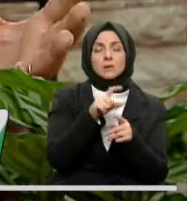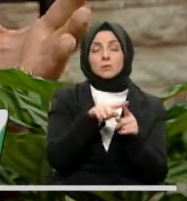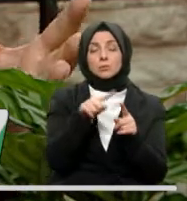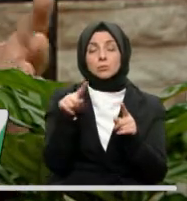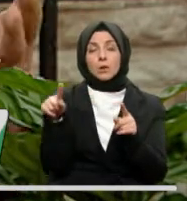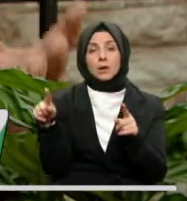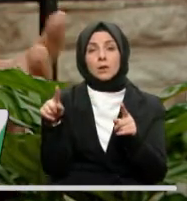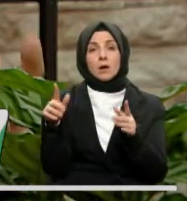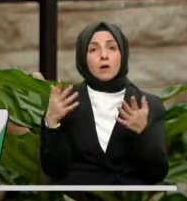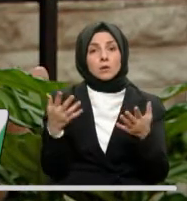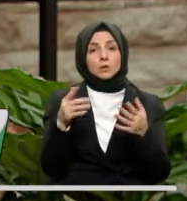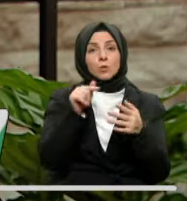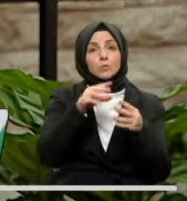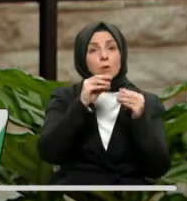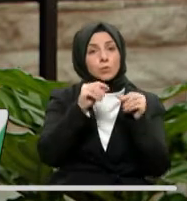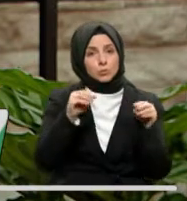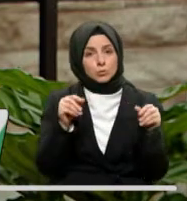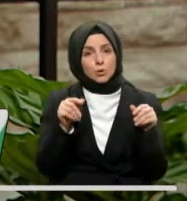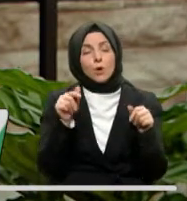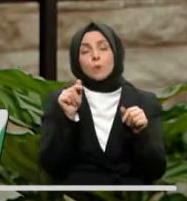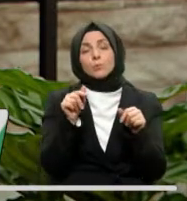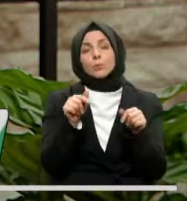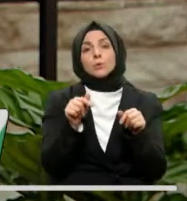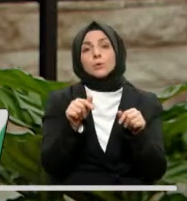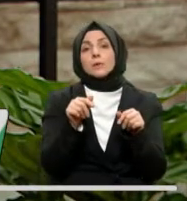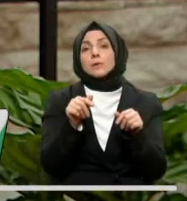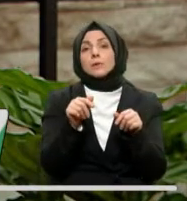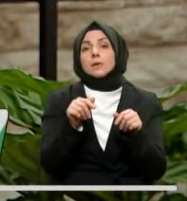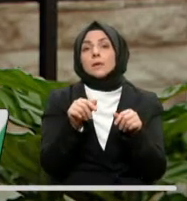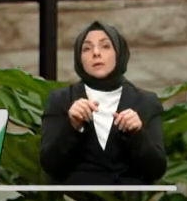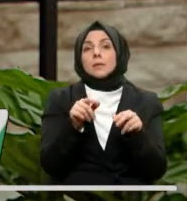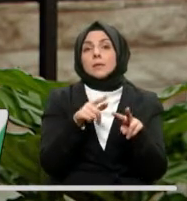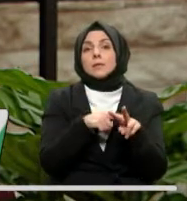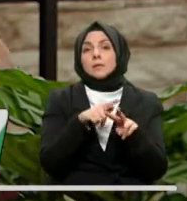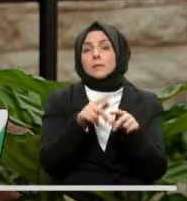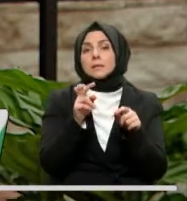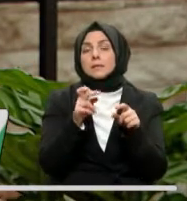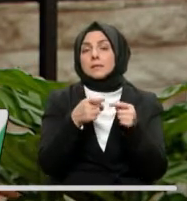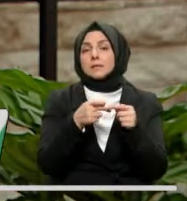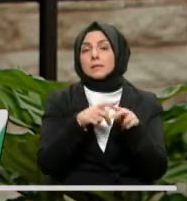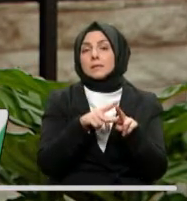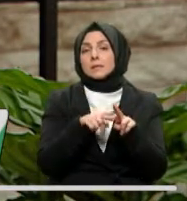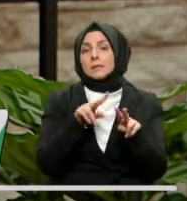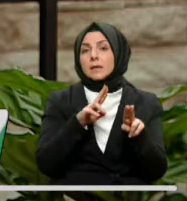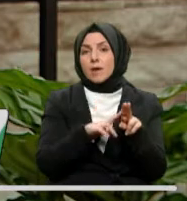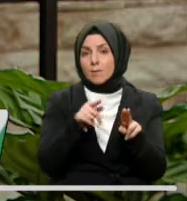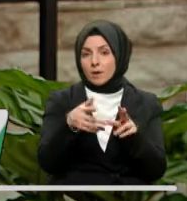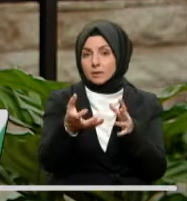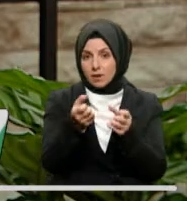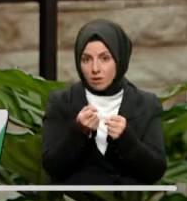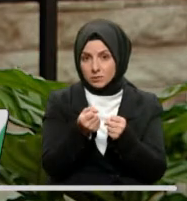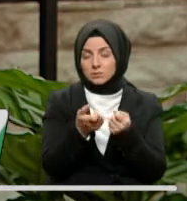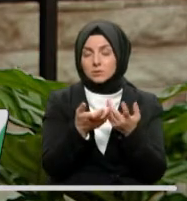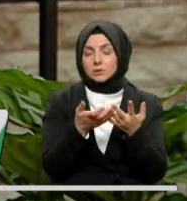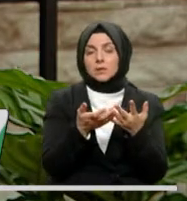evimin Etrafında bahçe var ya elimde var derseniz Bu yaprak görüntülerini de kullanabilirsiniz bunları Kumla torfla O bahsettiğim